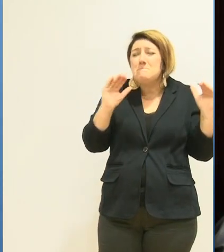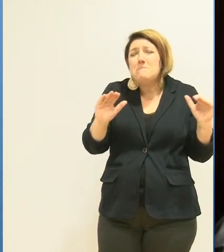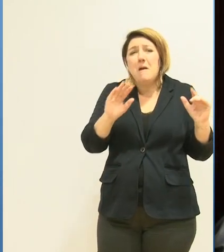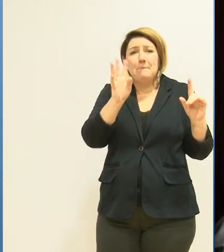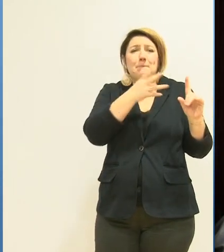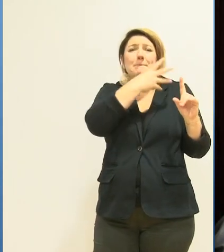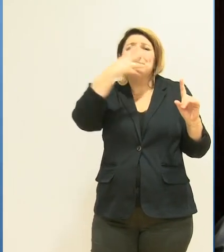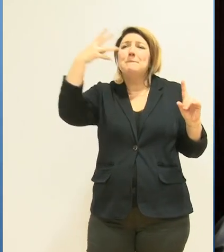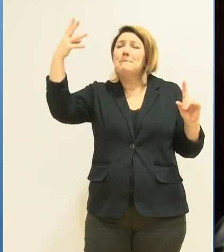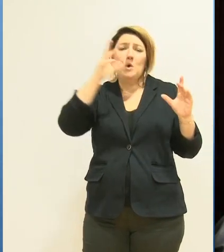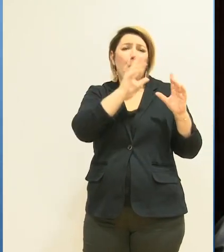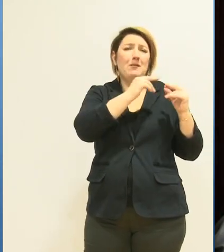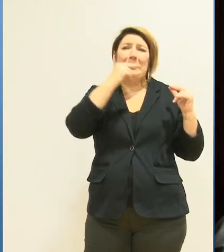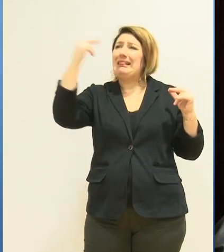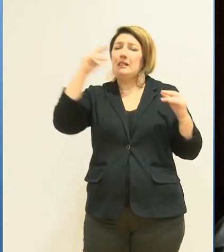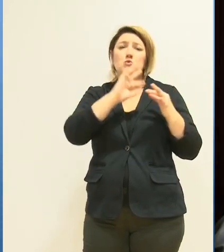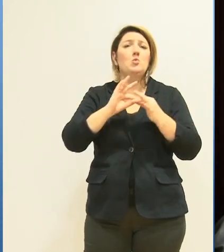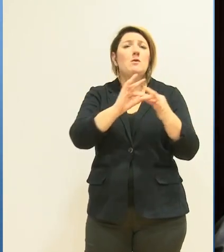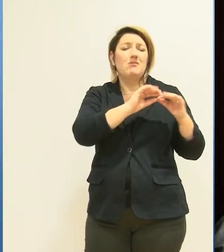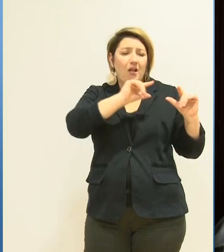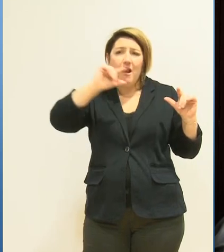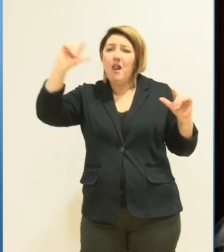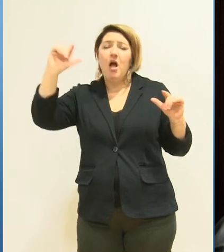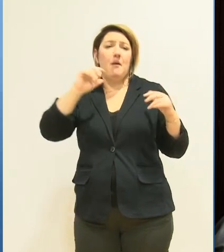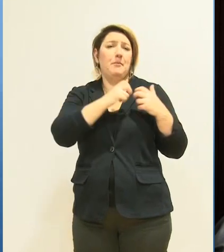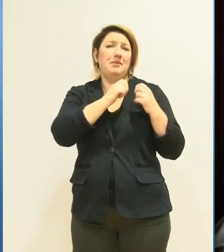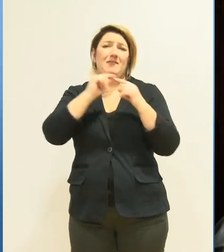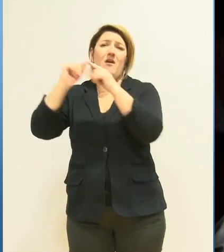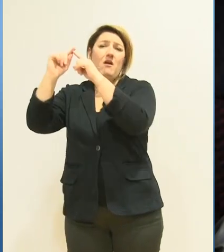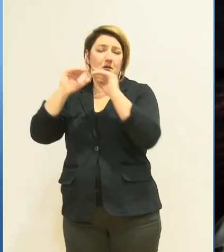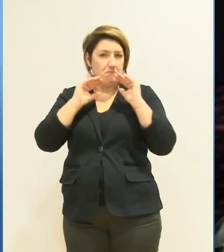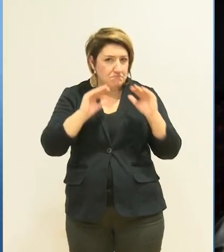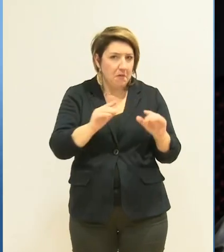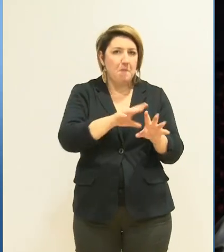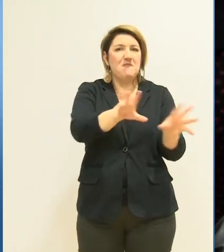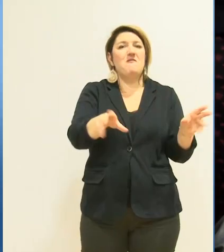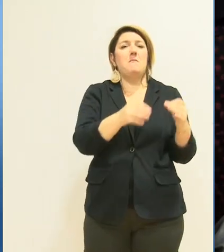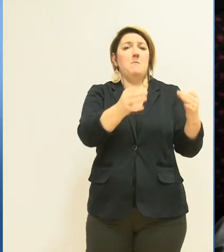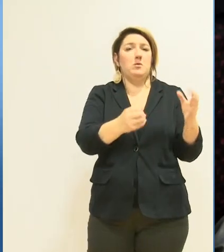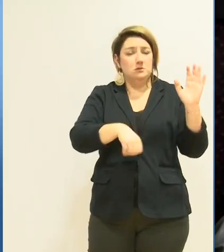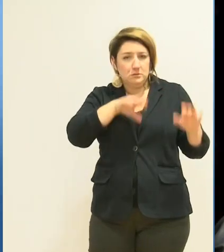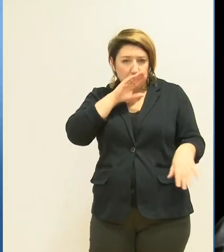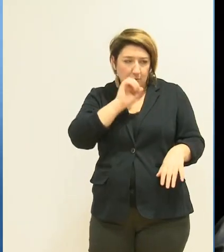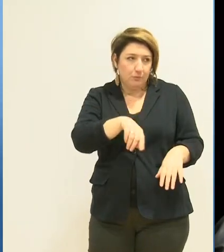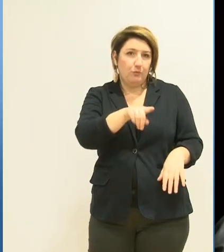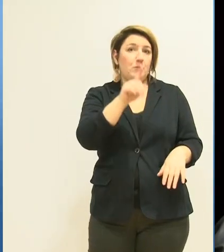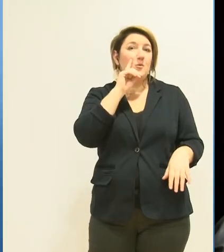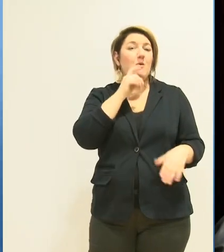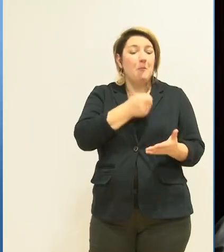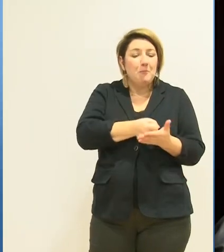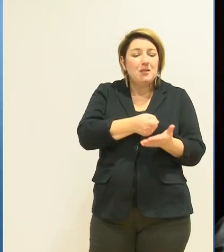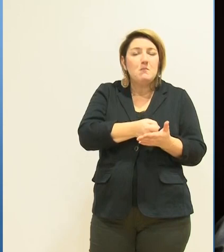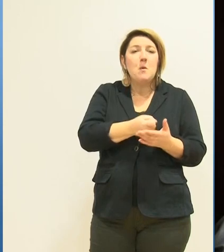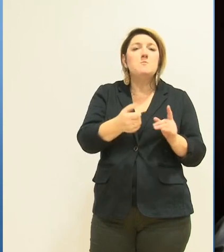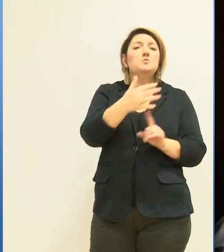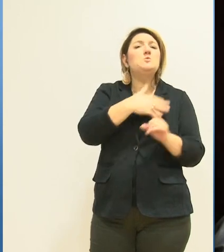soly mais elle touche quand même directement les familles modestes qui sont au dessus des minima sociaux